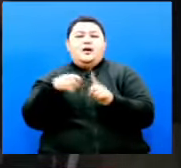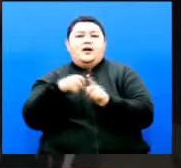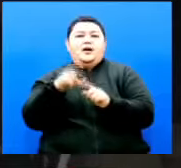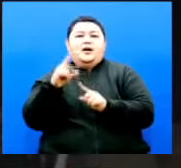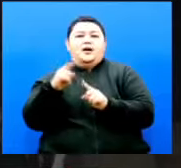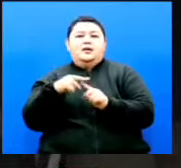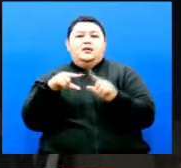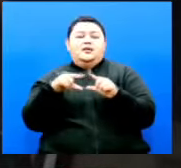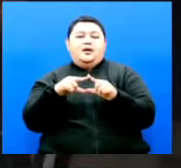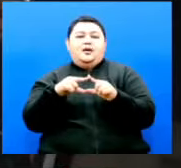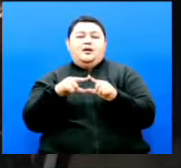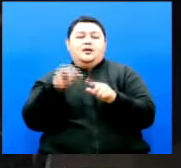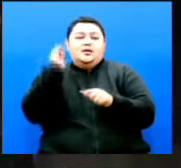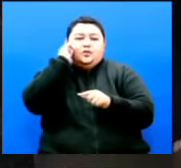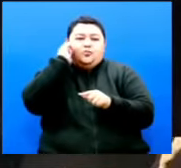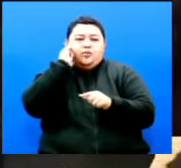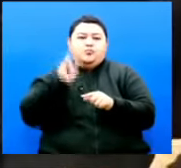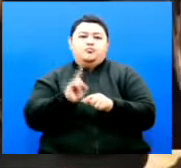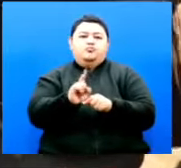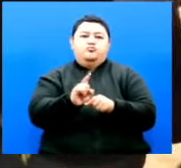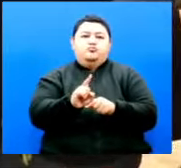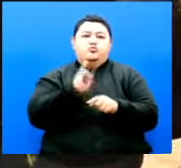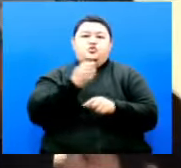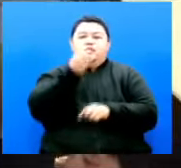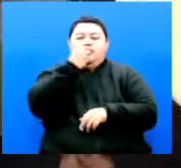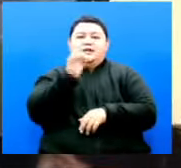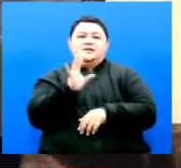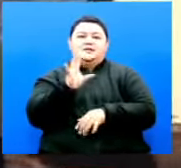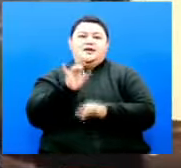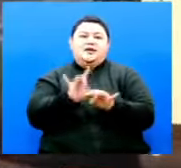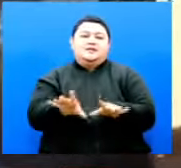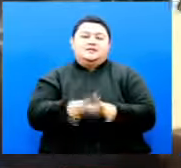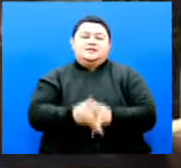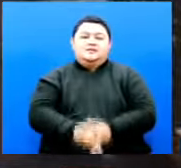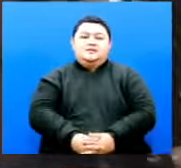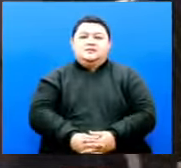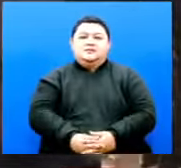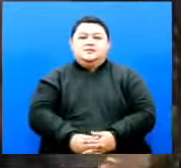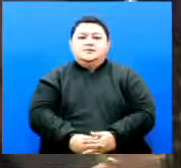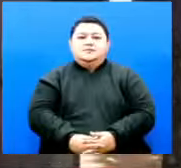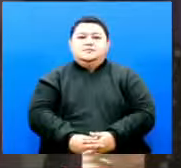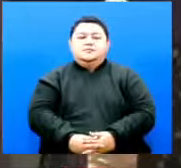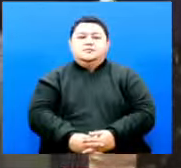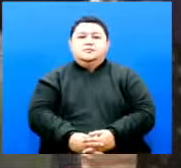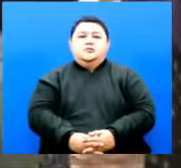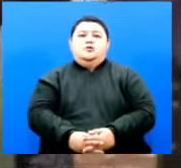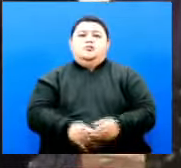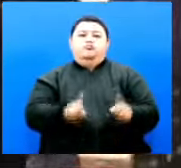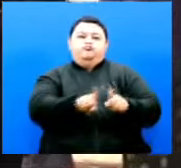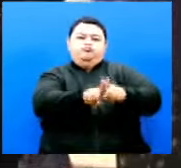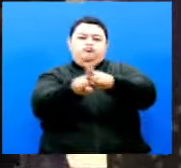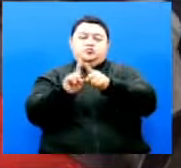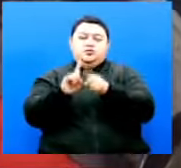dan ibu-ibu Bayangkara juga terlibat dalam kegiatan makan siang gratis bagi warga ini. Bentuk sinergitas TNI Polri di